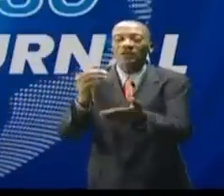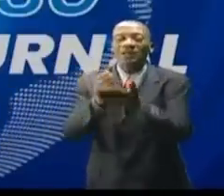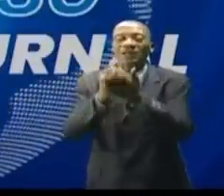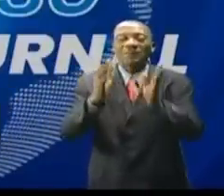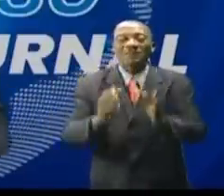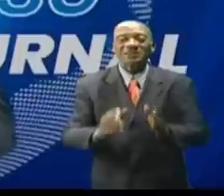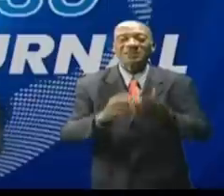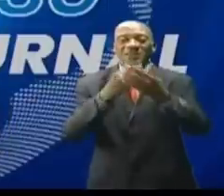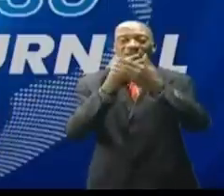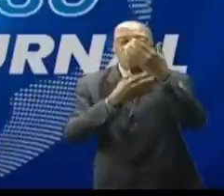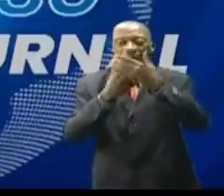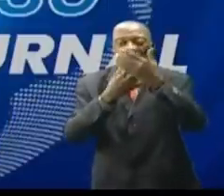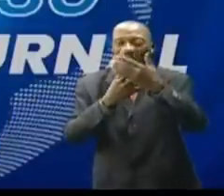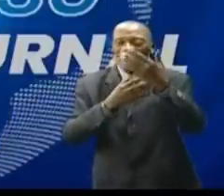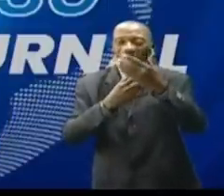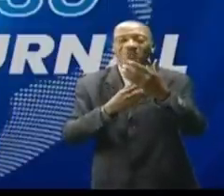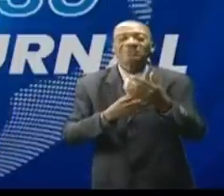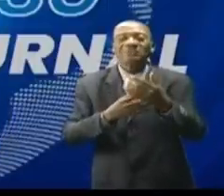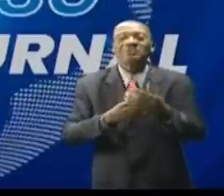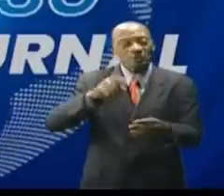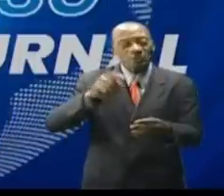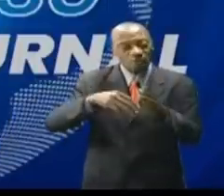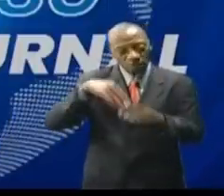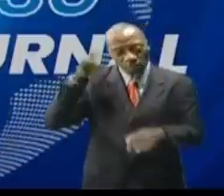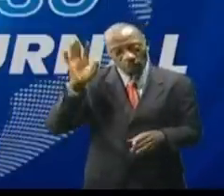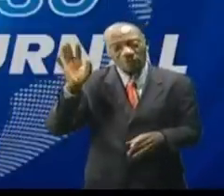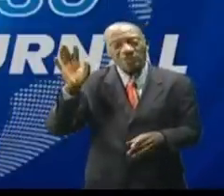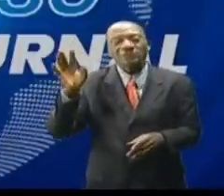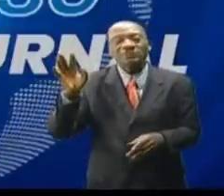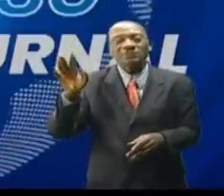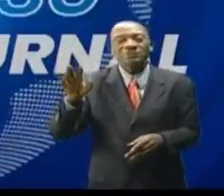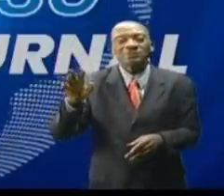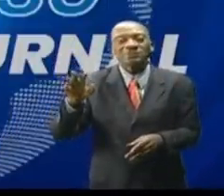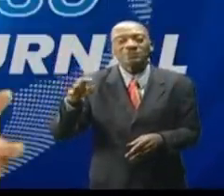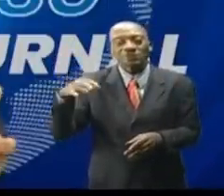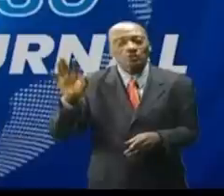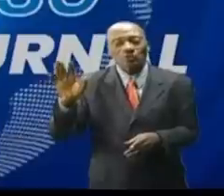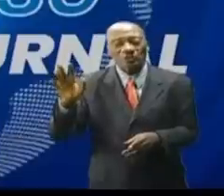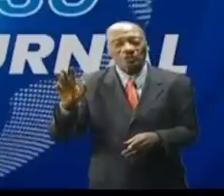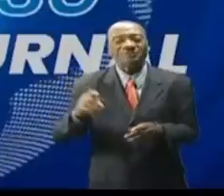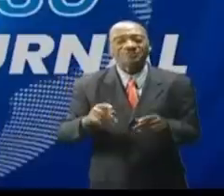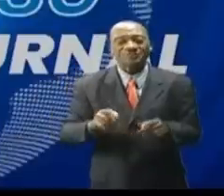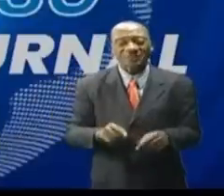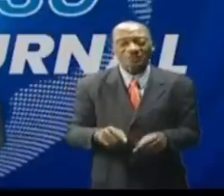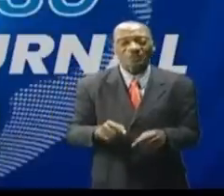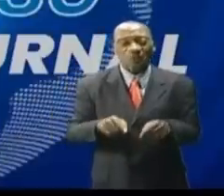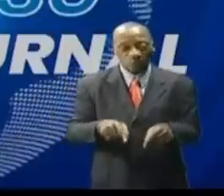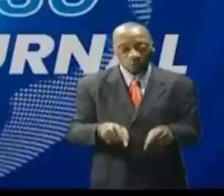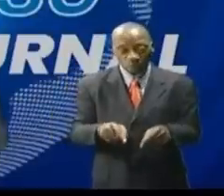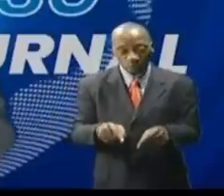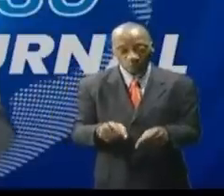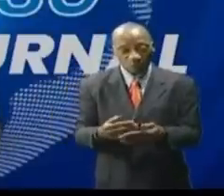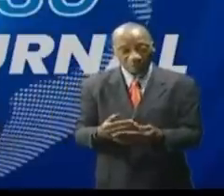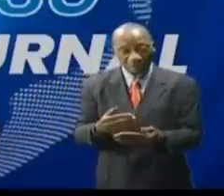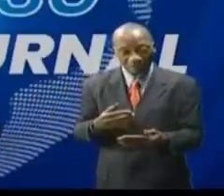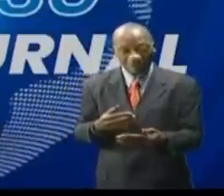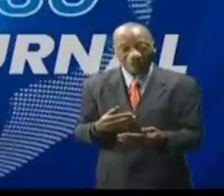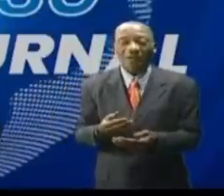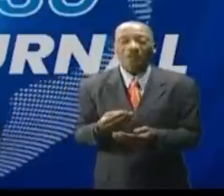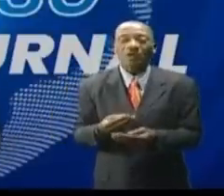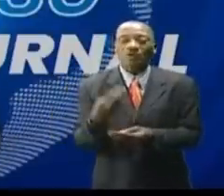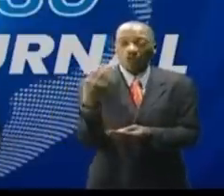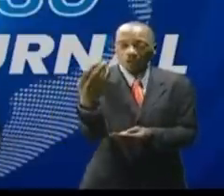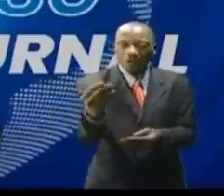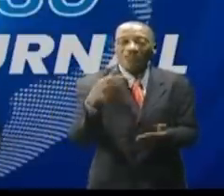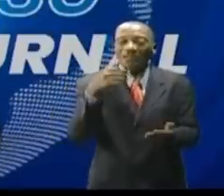Une note verbale de deux parts lui a été remise cet avant-midi. Doris Mozo nous en parle dans